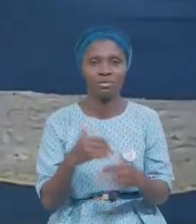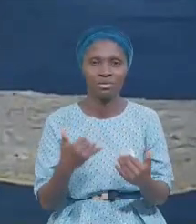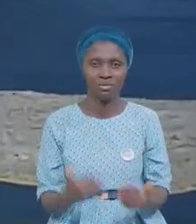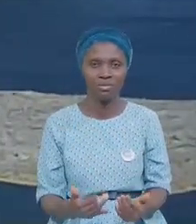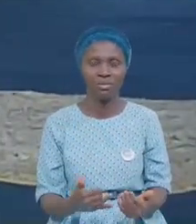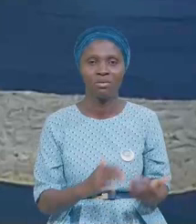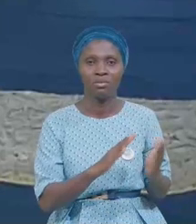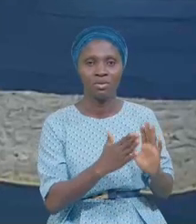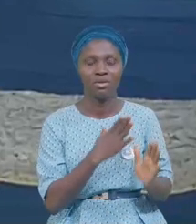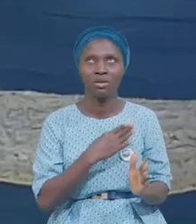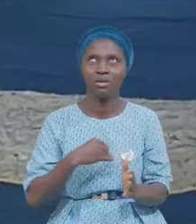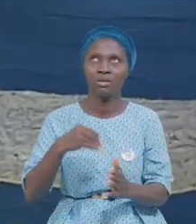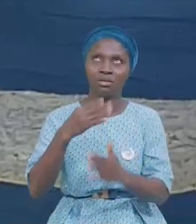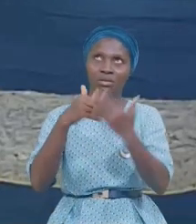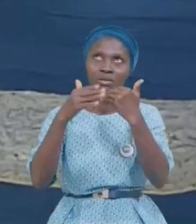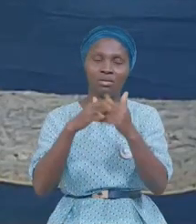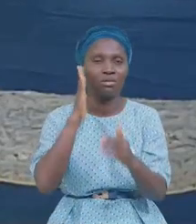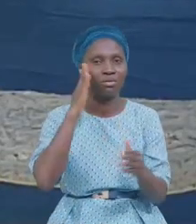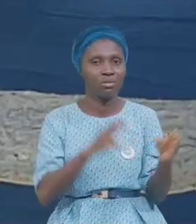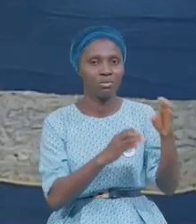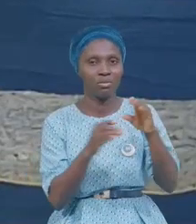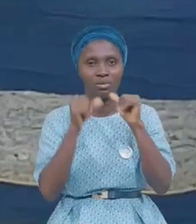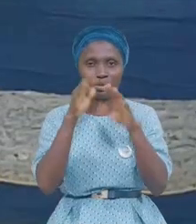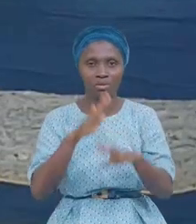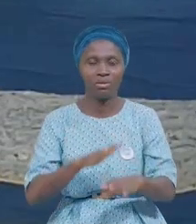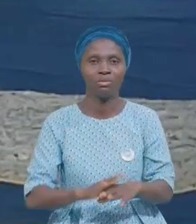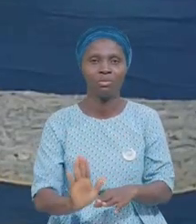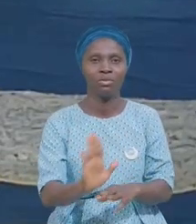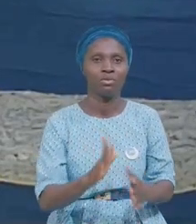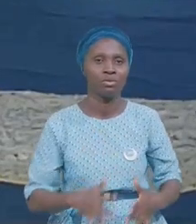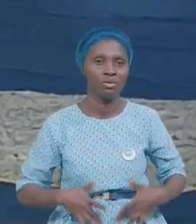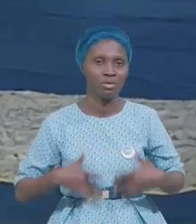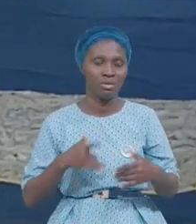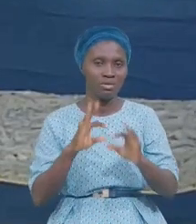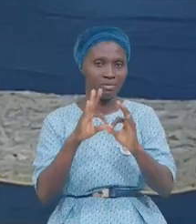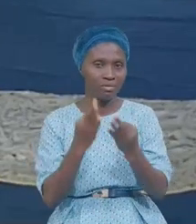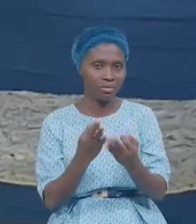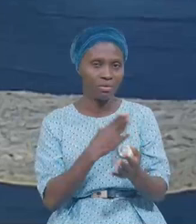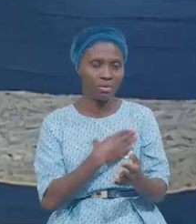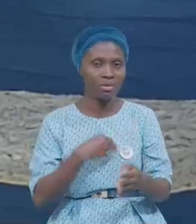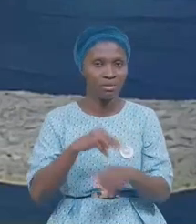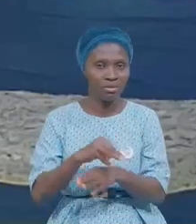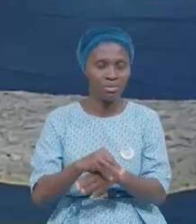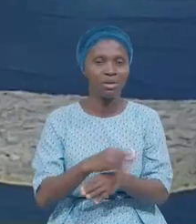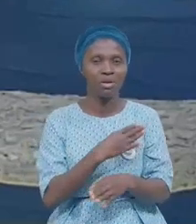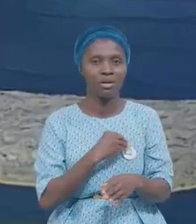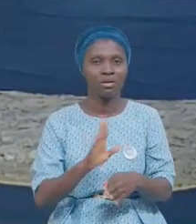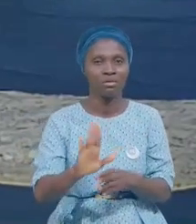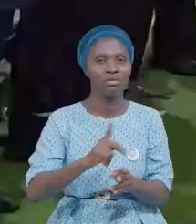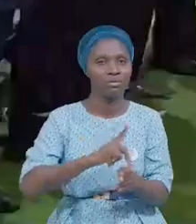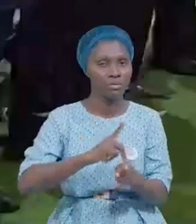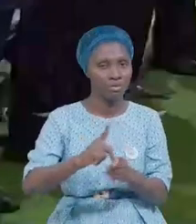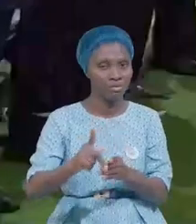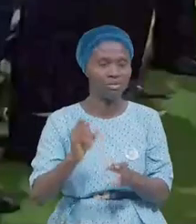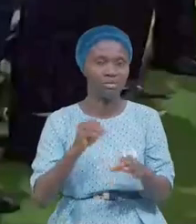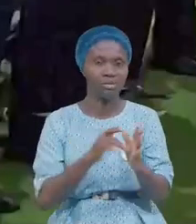va déverser les bénédictions sur votre vie, votre famille, votre ministère et votre profession au nom de